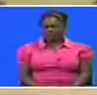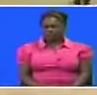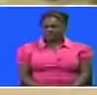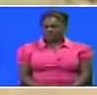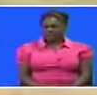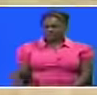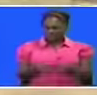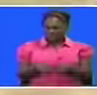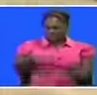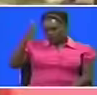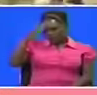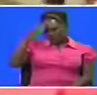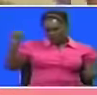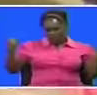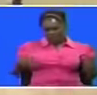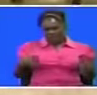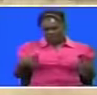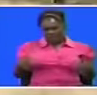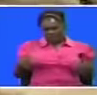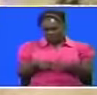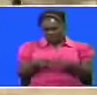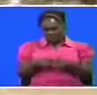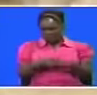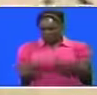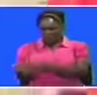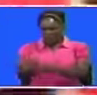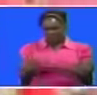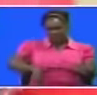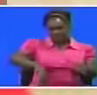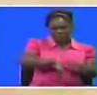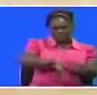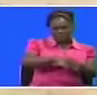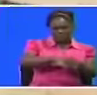Na pia nafahamu kuwa chenga wandamana na bao.